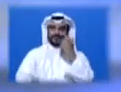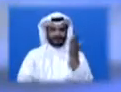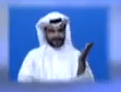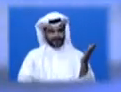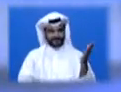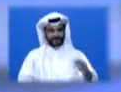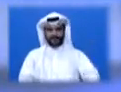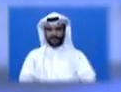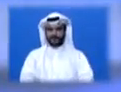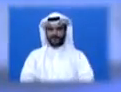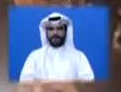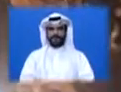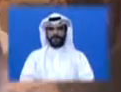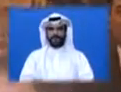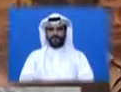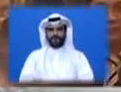والإعلامية.